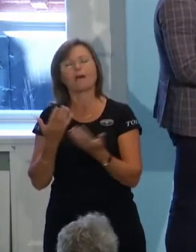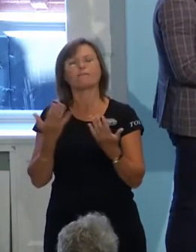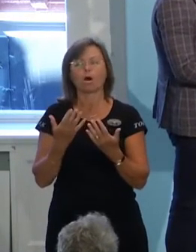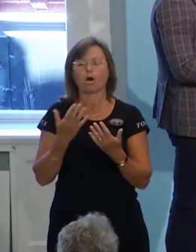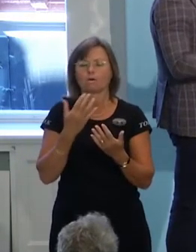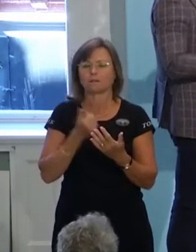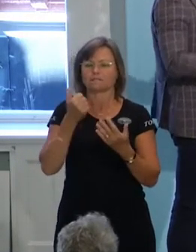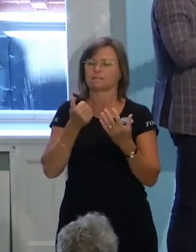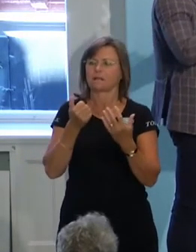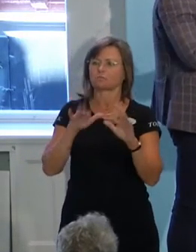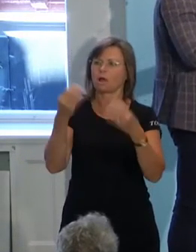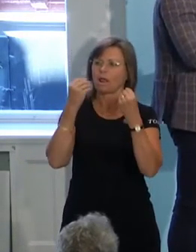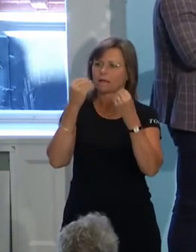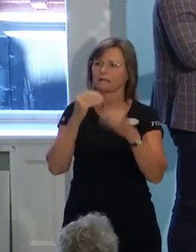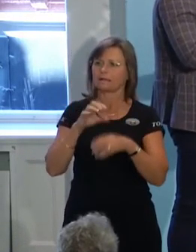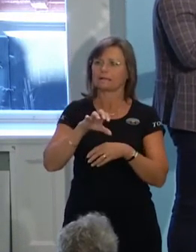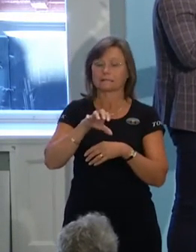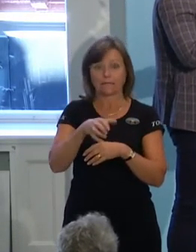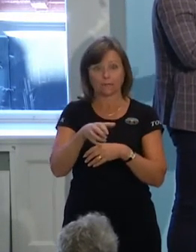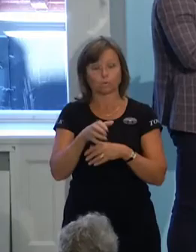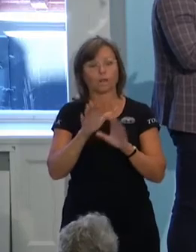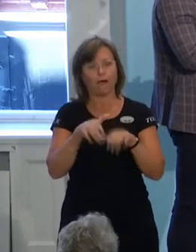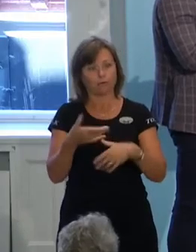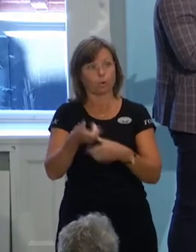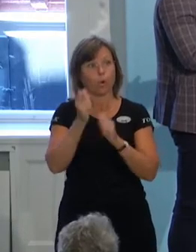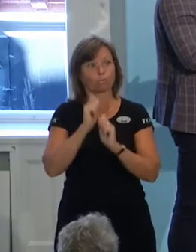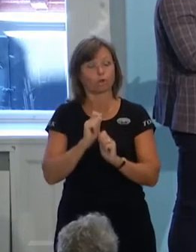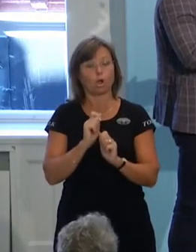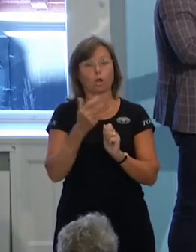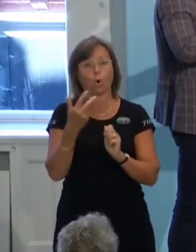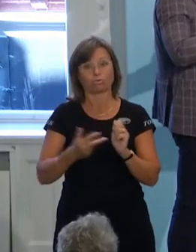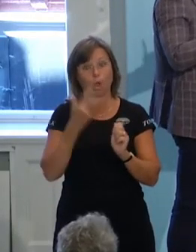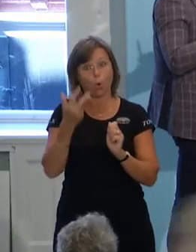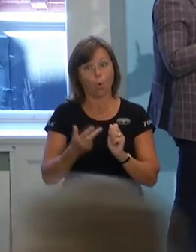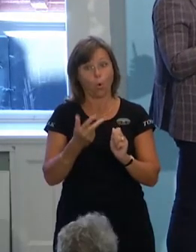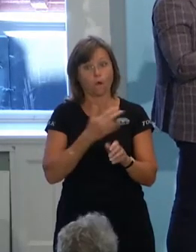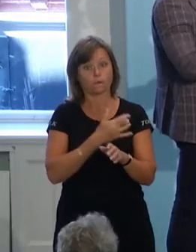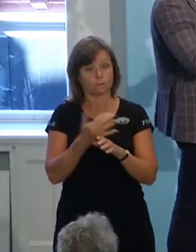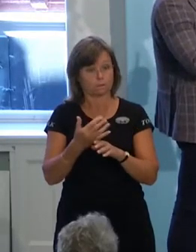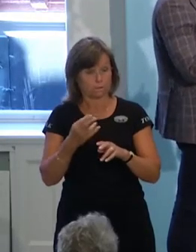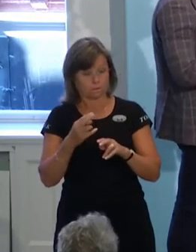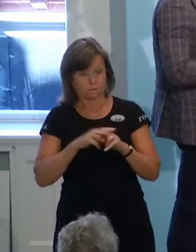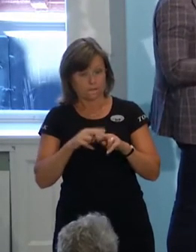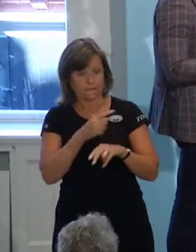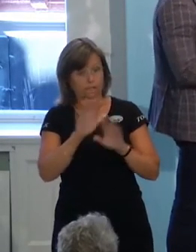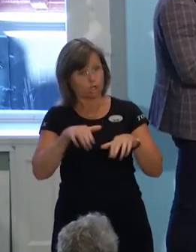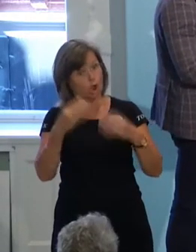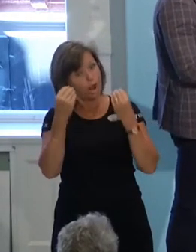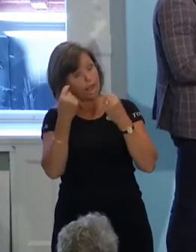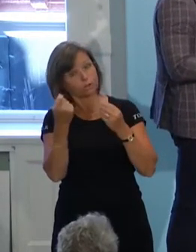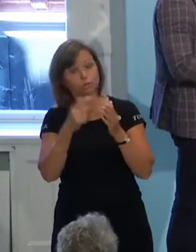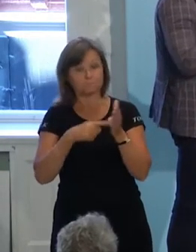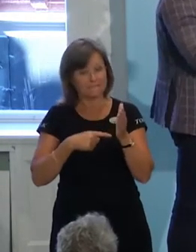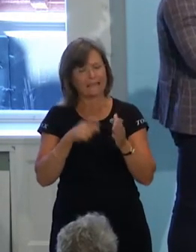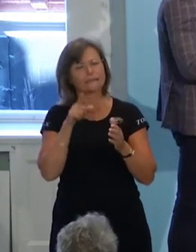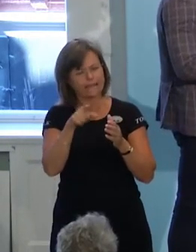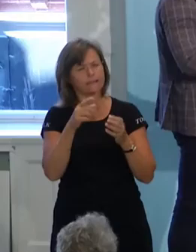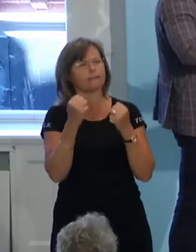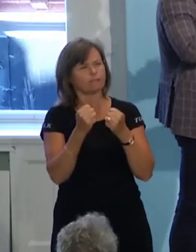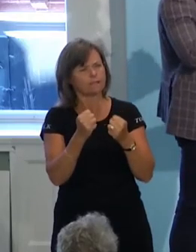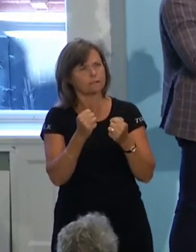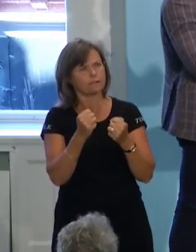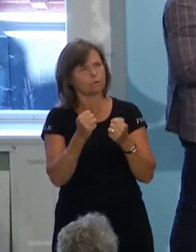ni har fått med er? Regionen har haft uppdrag på området nu i 8 år totalt. Känner att ni är någon lärdom så här, som att det här är viktigt att ta med sig in